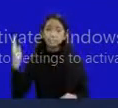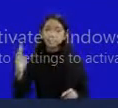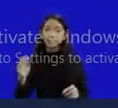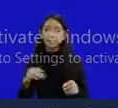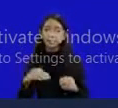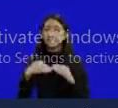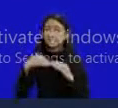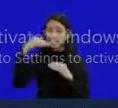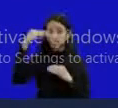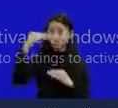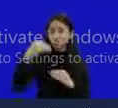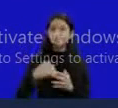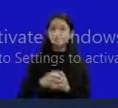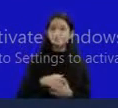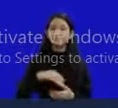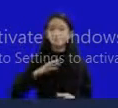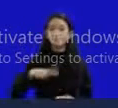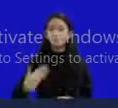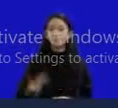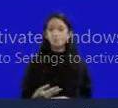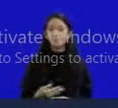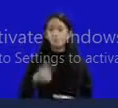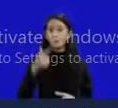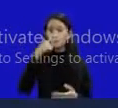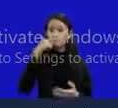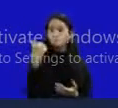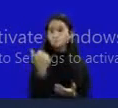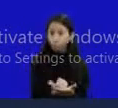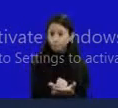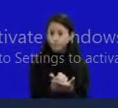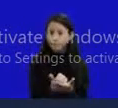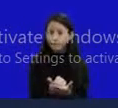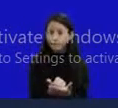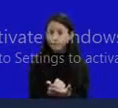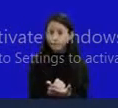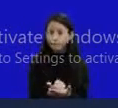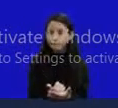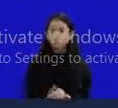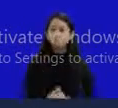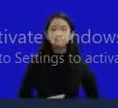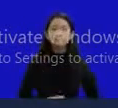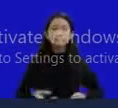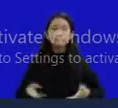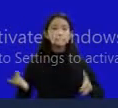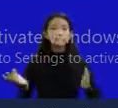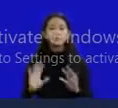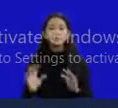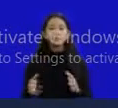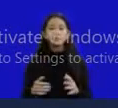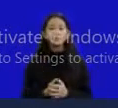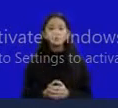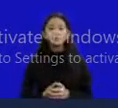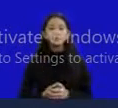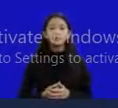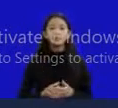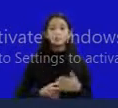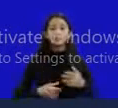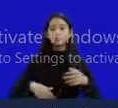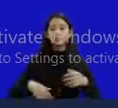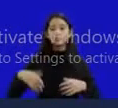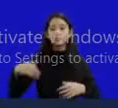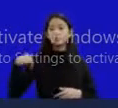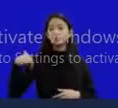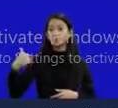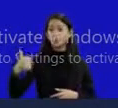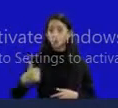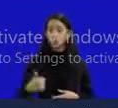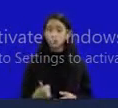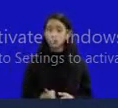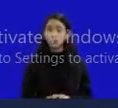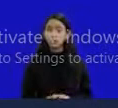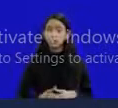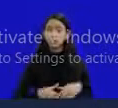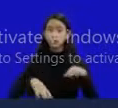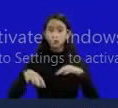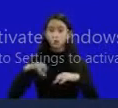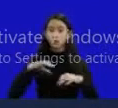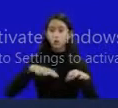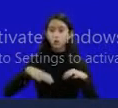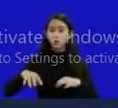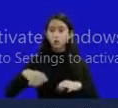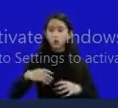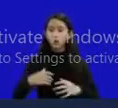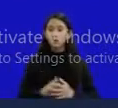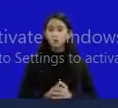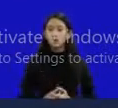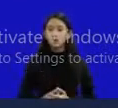dan Ini satu lagi pohon yang sangat penting tidak diperkenankan kegiatan-kegiatan yang berkerumun